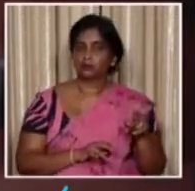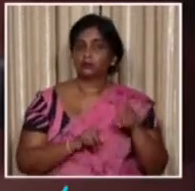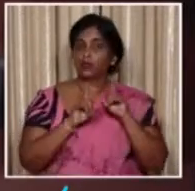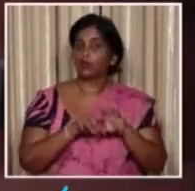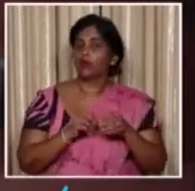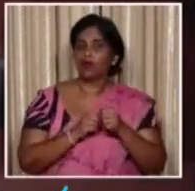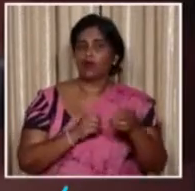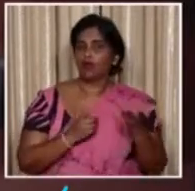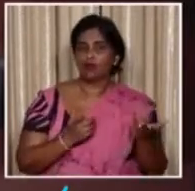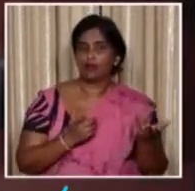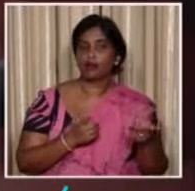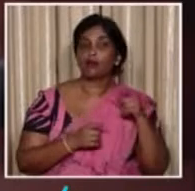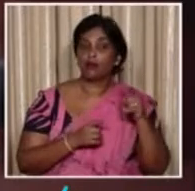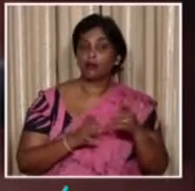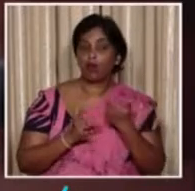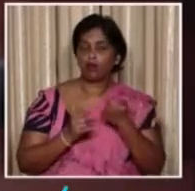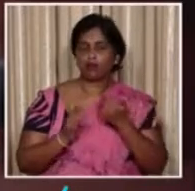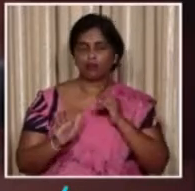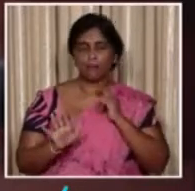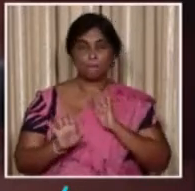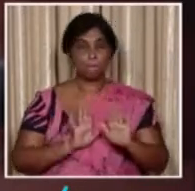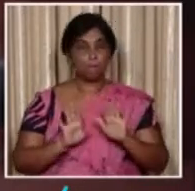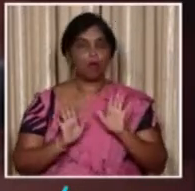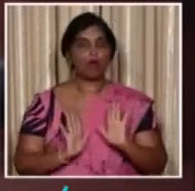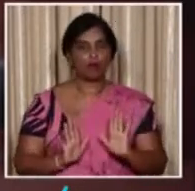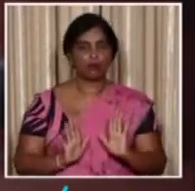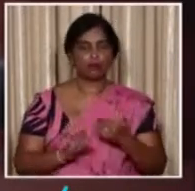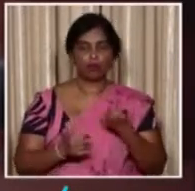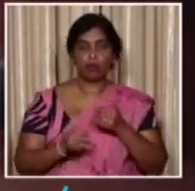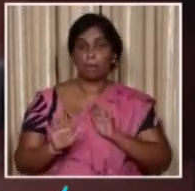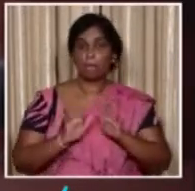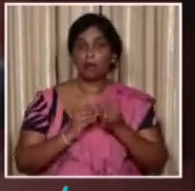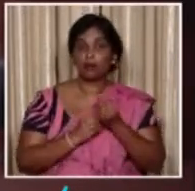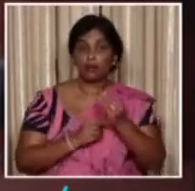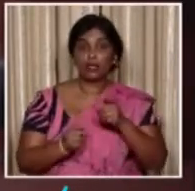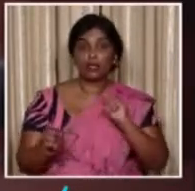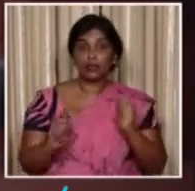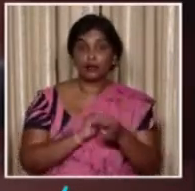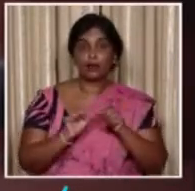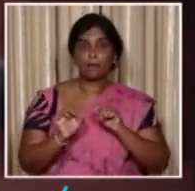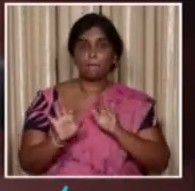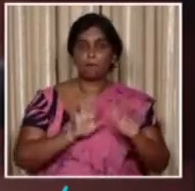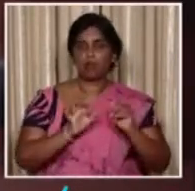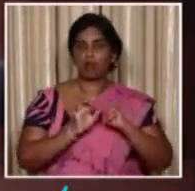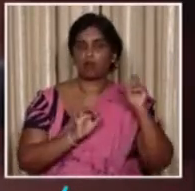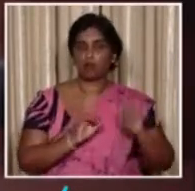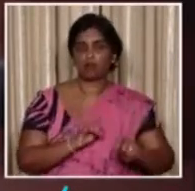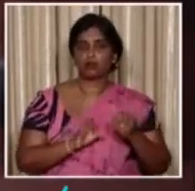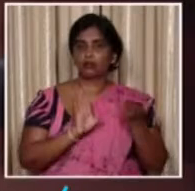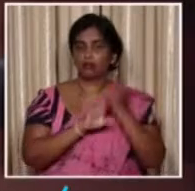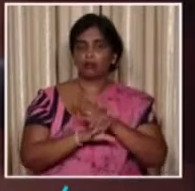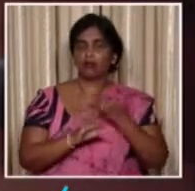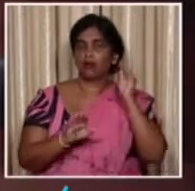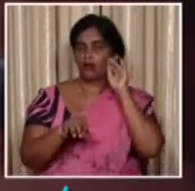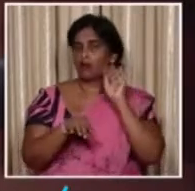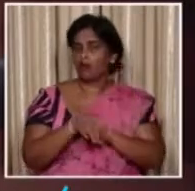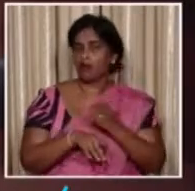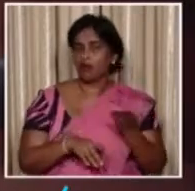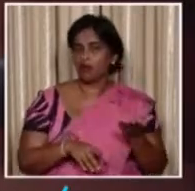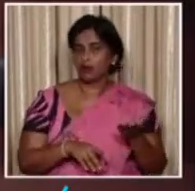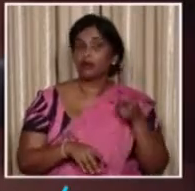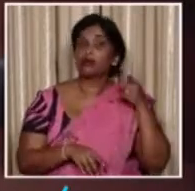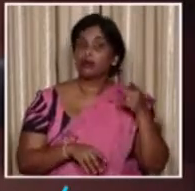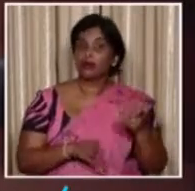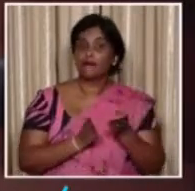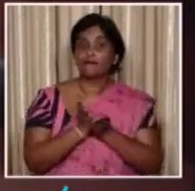මොකද වෙන්නේ? ඒගොල්ලන්ට හොඳ හික්මීමක් වුණා. හැබැයි හික්මියව දෙන්න ඕන කවුද? ක්‍රිකට් පාලක මණ්ඩලය. හැබැයි පොහුගේ කල්ලිල් දරුවෝ නේ මොකද්ද? ඒ